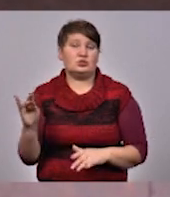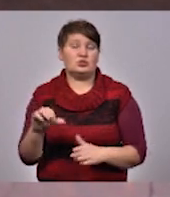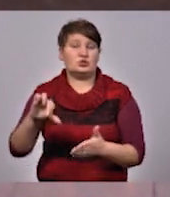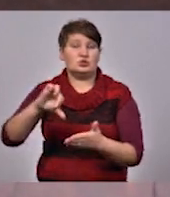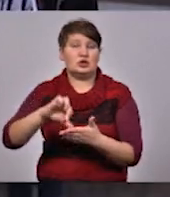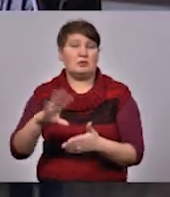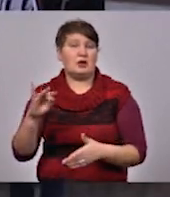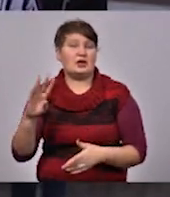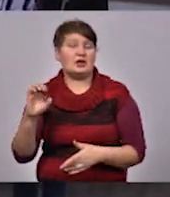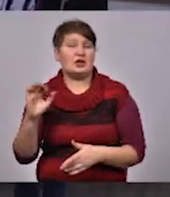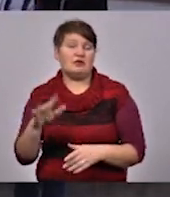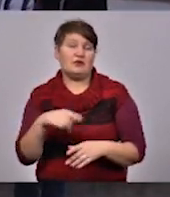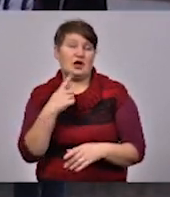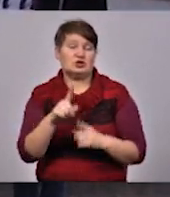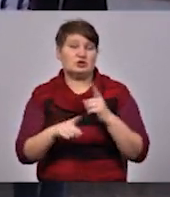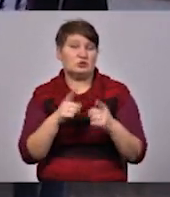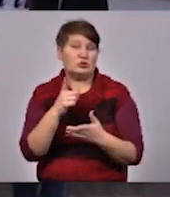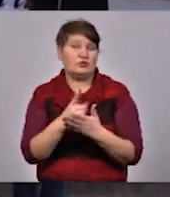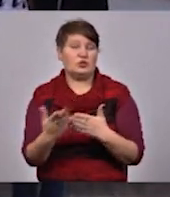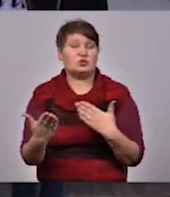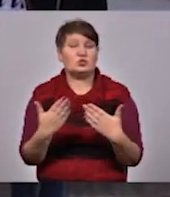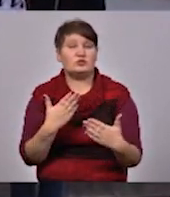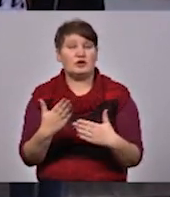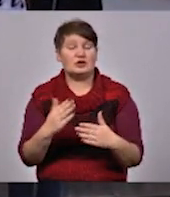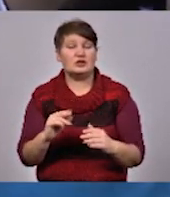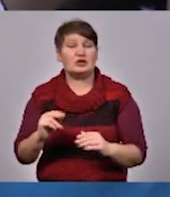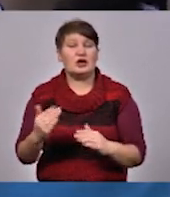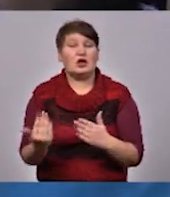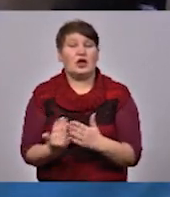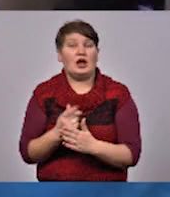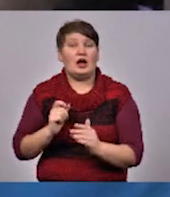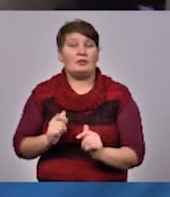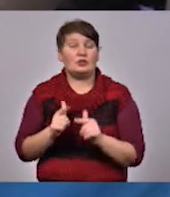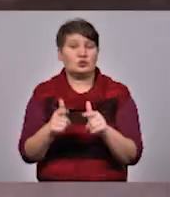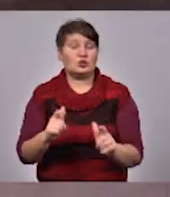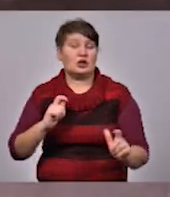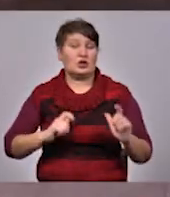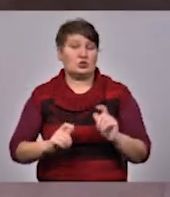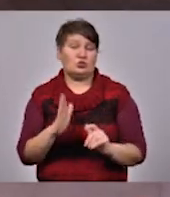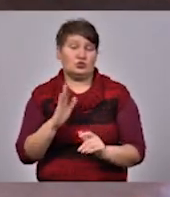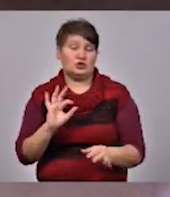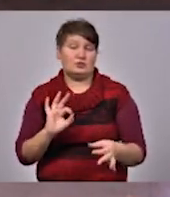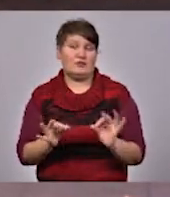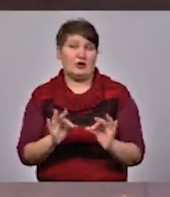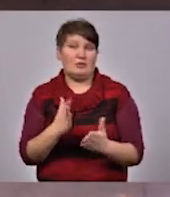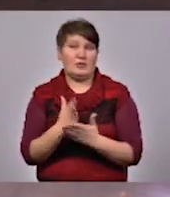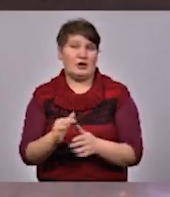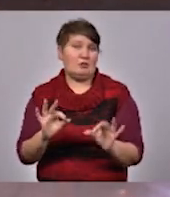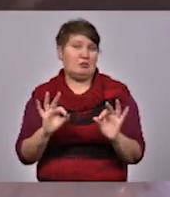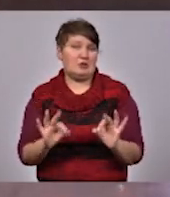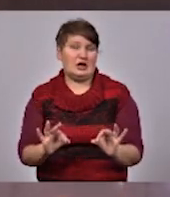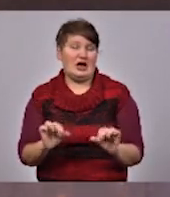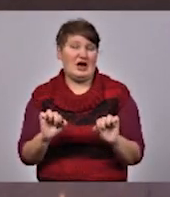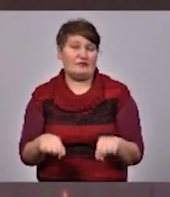Валентина Паньків каже, що зміни повинні стосуватися абітурієнтів. Тоді буде справедливо. Ми маємо право на вибір. Ми не